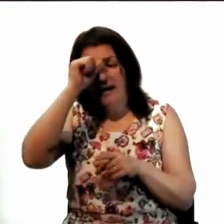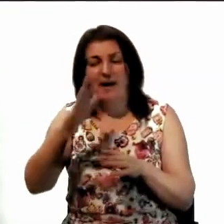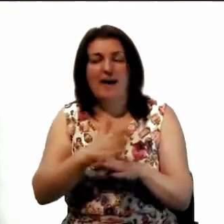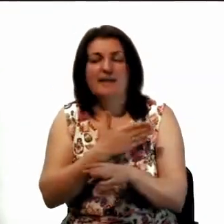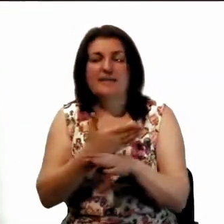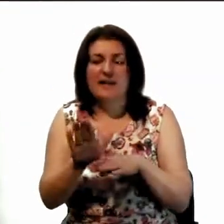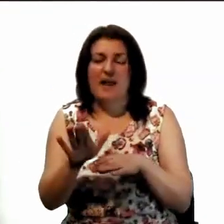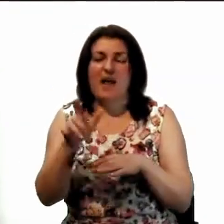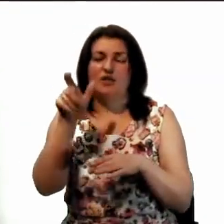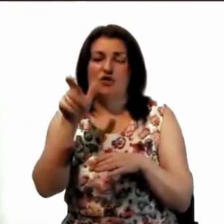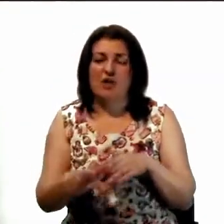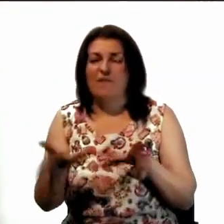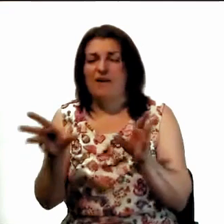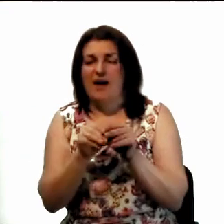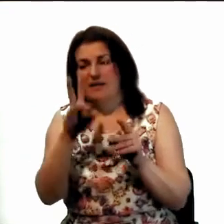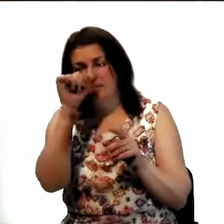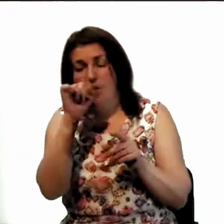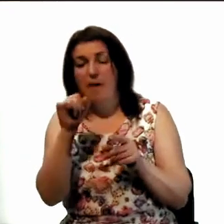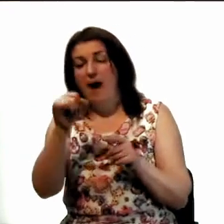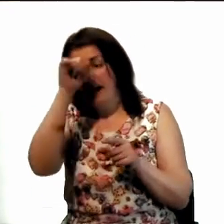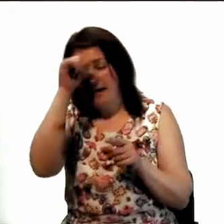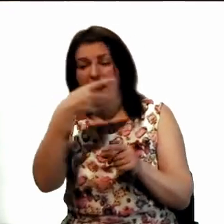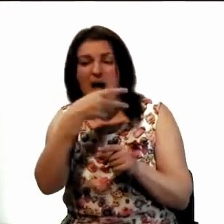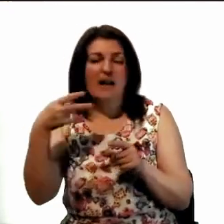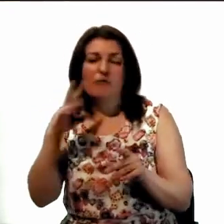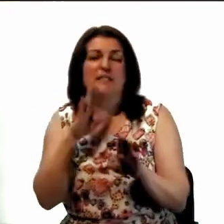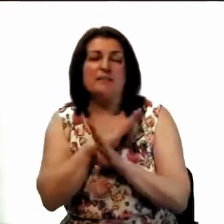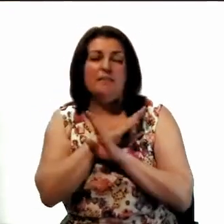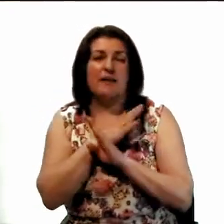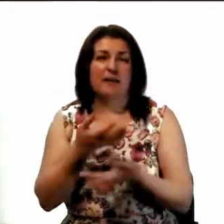с Богом. Грех равно смерть.